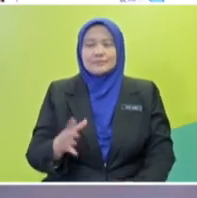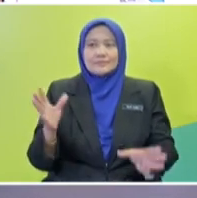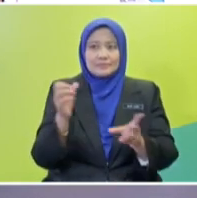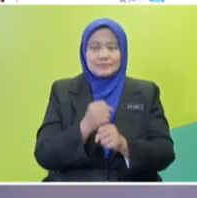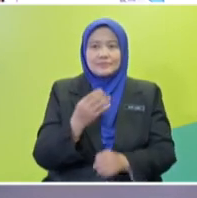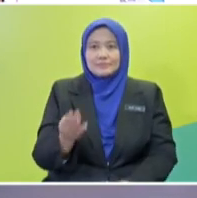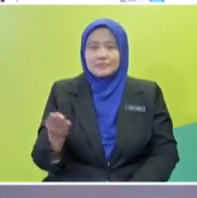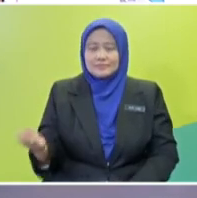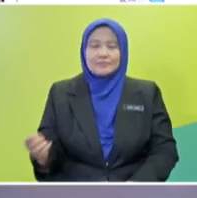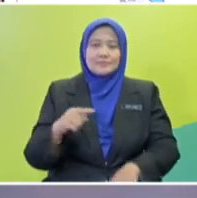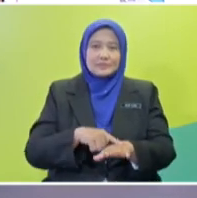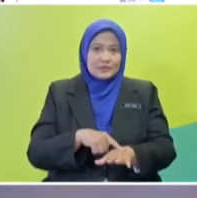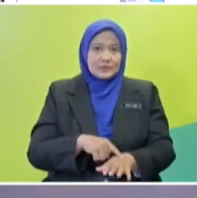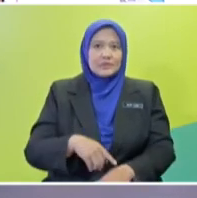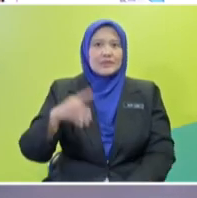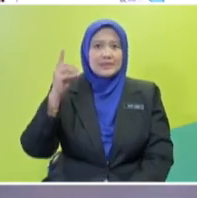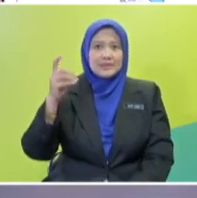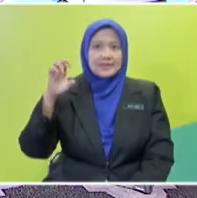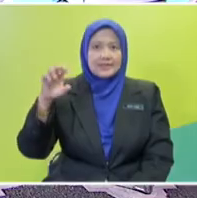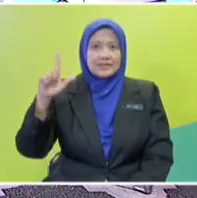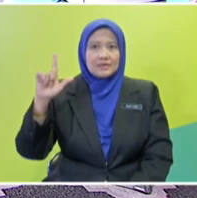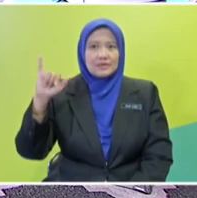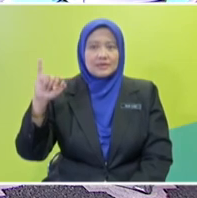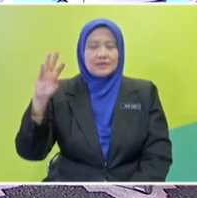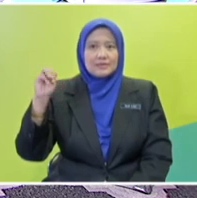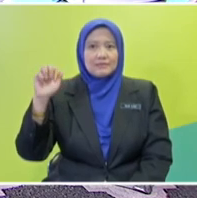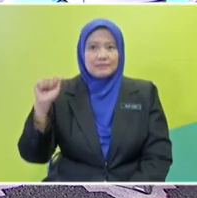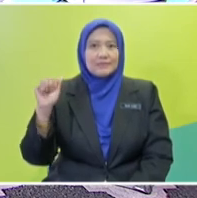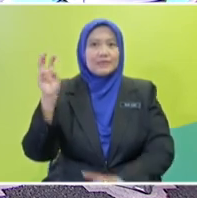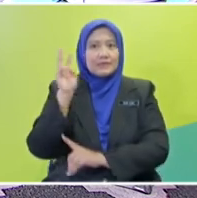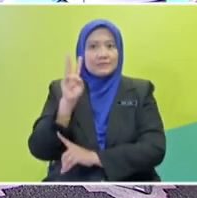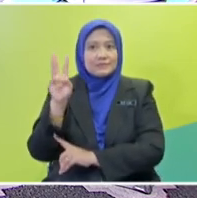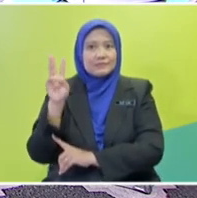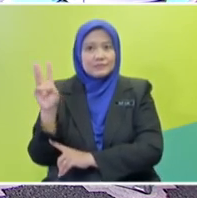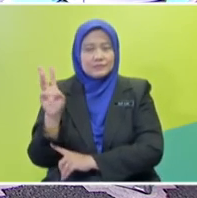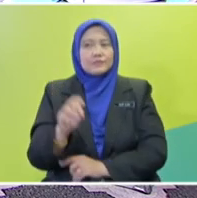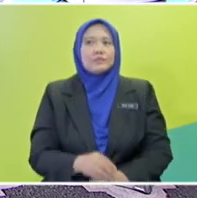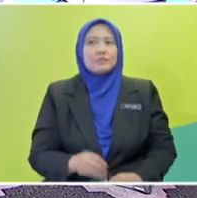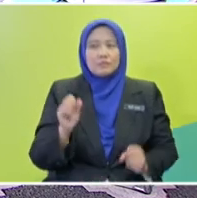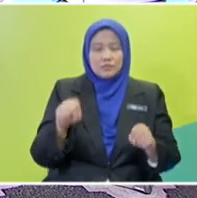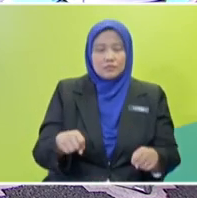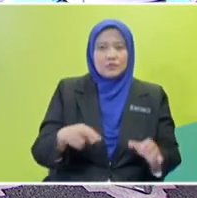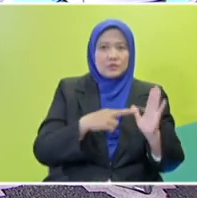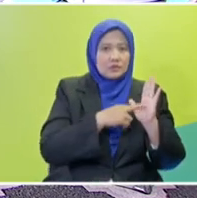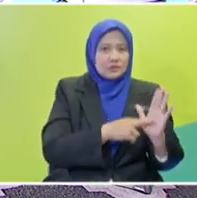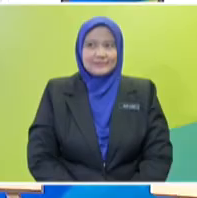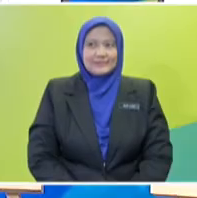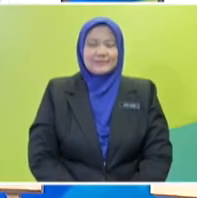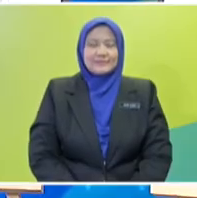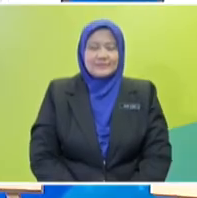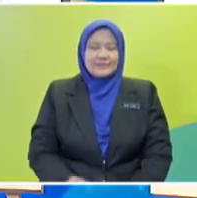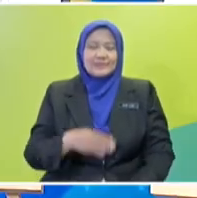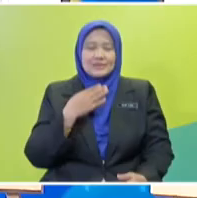bahan-bahan tersebut di hotel D5 jangan lupa dapatkan bahan dan juga di foto tersebut